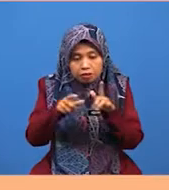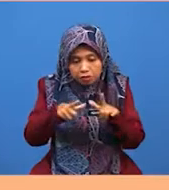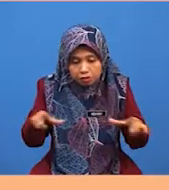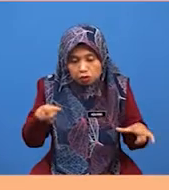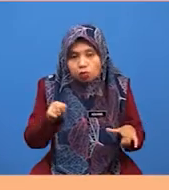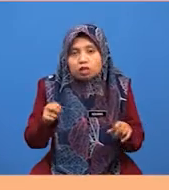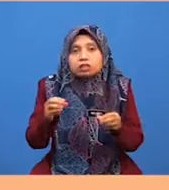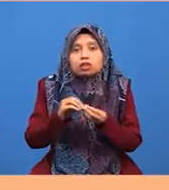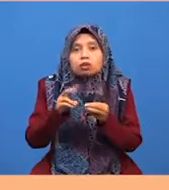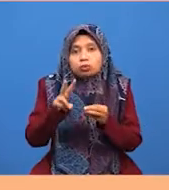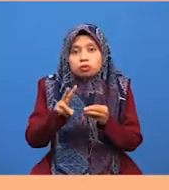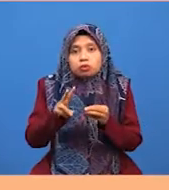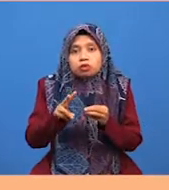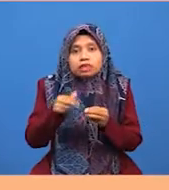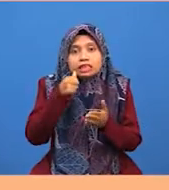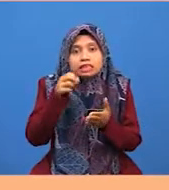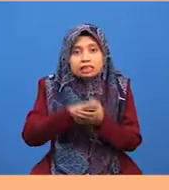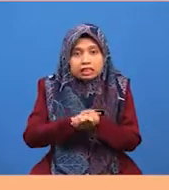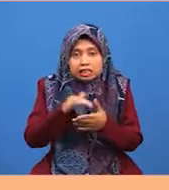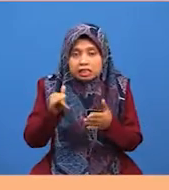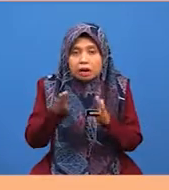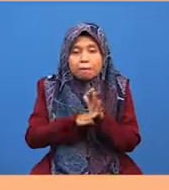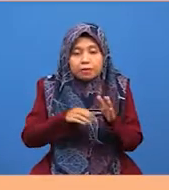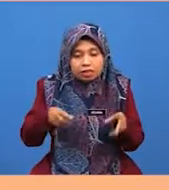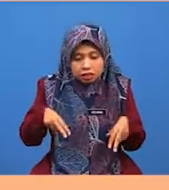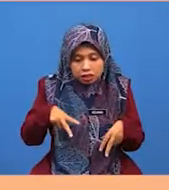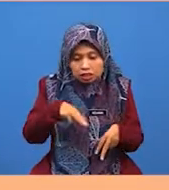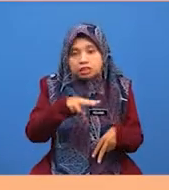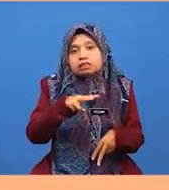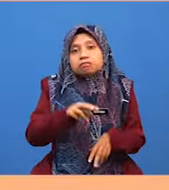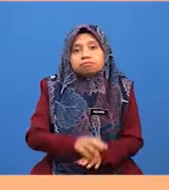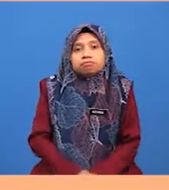kedua pula ialah isterinya bersiar-siar.